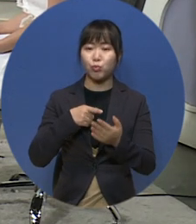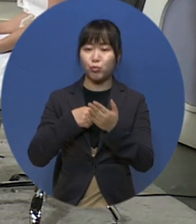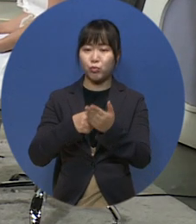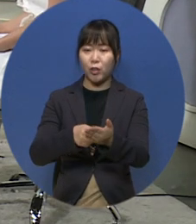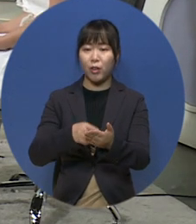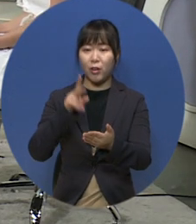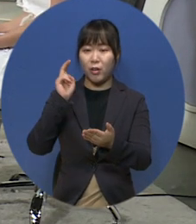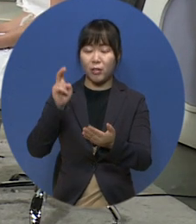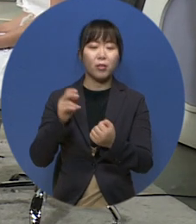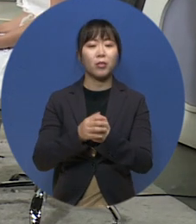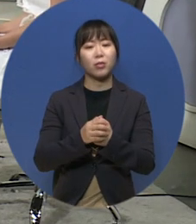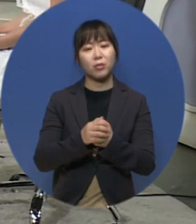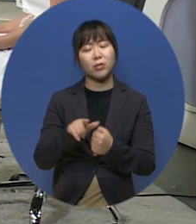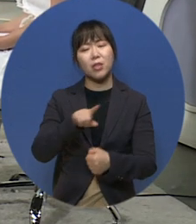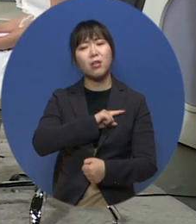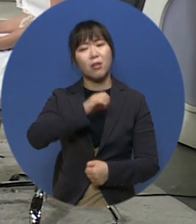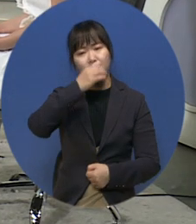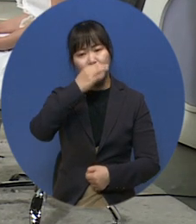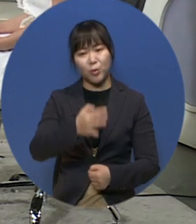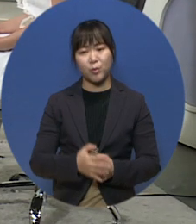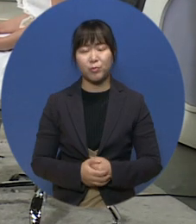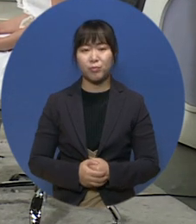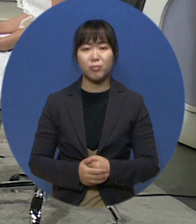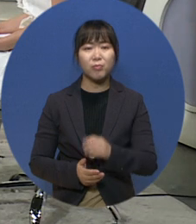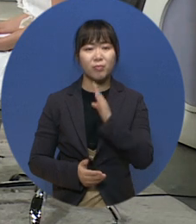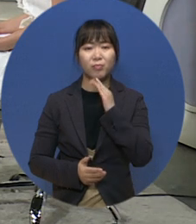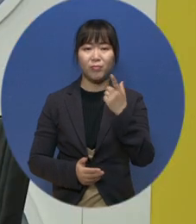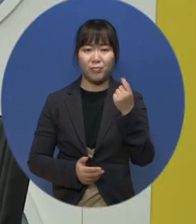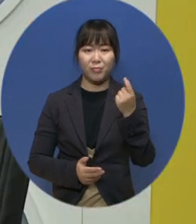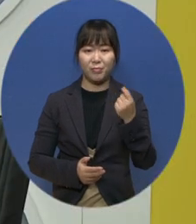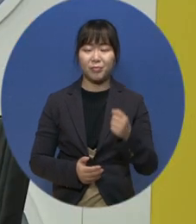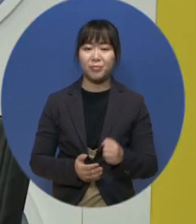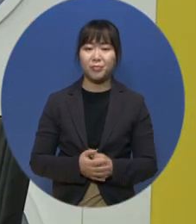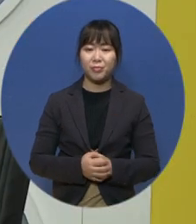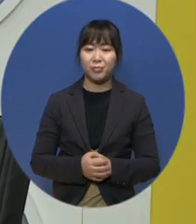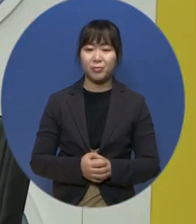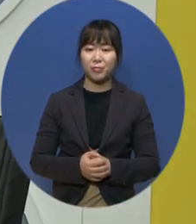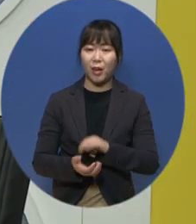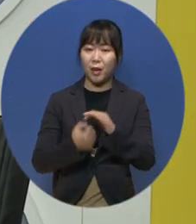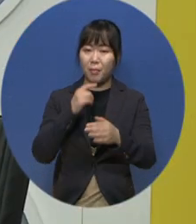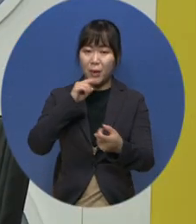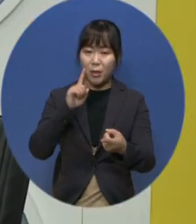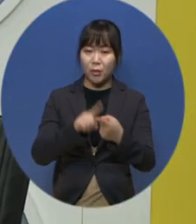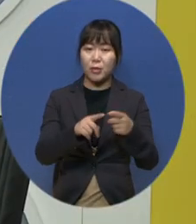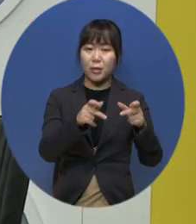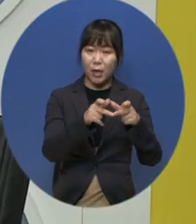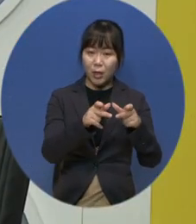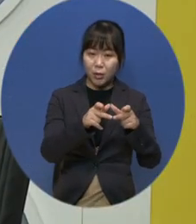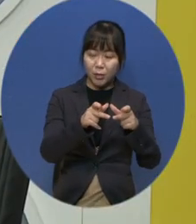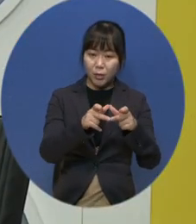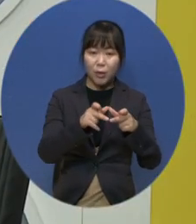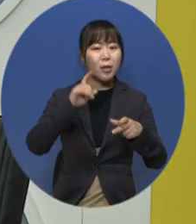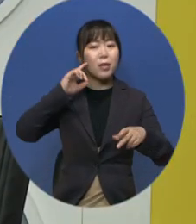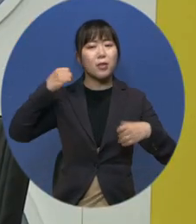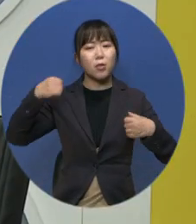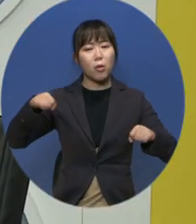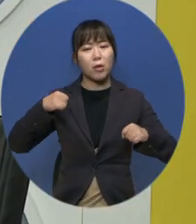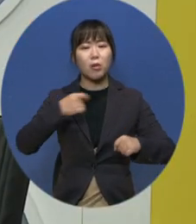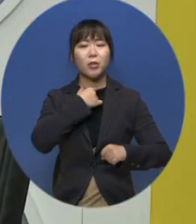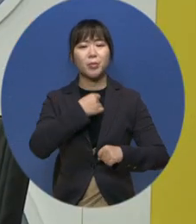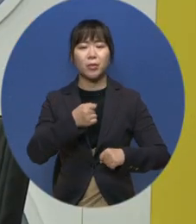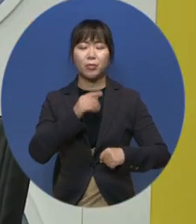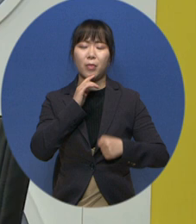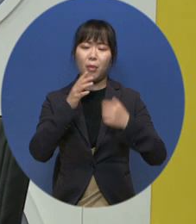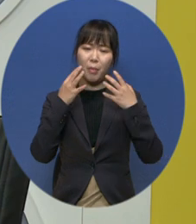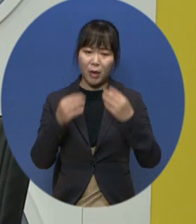같아요. 그러기가 참 힘들거든요. 힘들죠. 네. 쉽진 않죠. 조금 전에 말씀하신 대로 장애인들도 이 연극을 하고 싶은 분들이